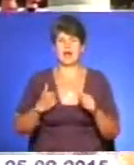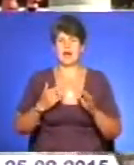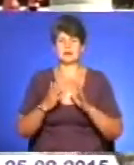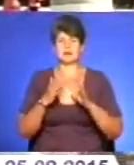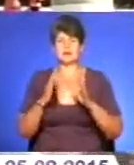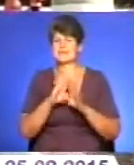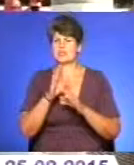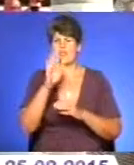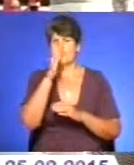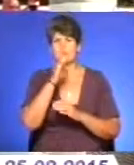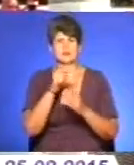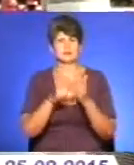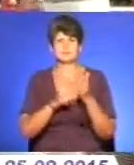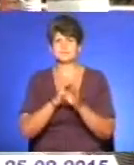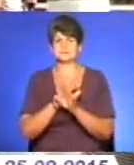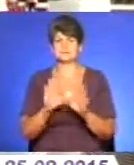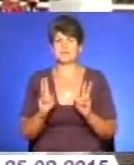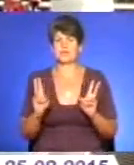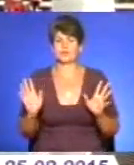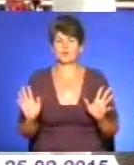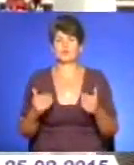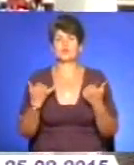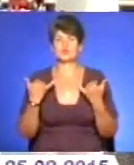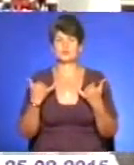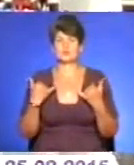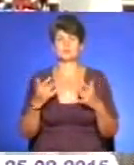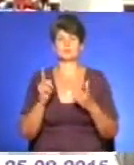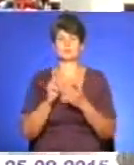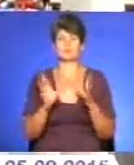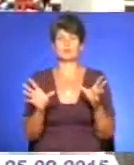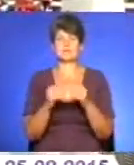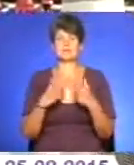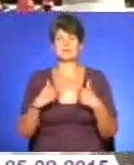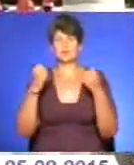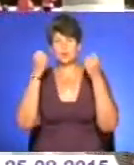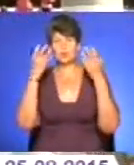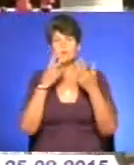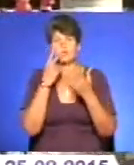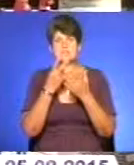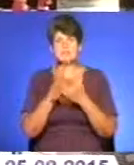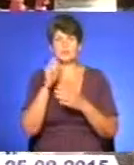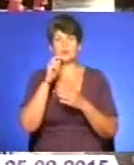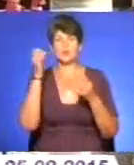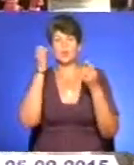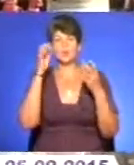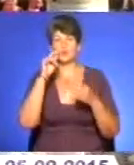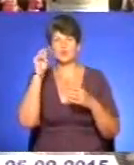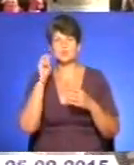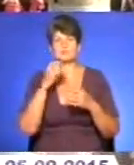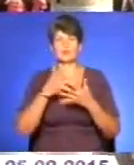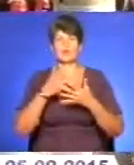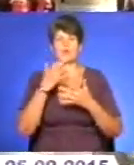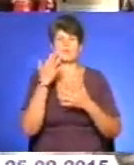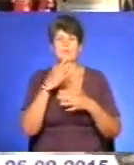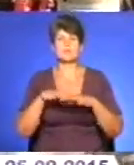ні вороги, нас не поділить ніхто. Ми сьогодні покликані об'єднати нашу культуру, показати, яка культура українського народу є колоритна, що між